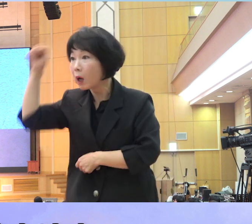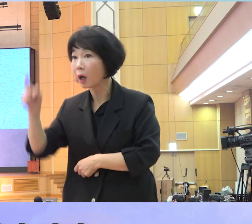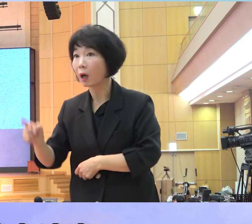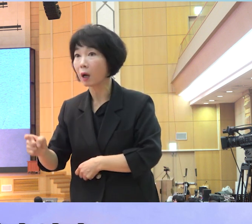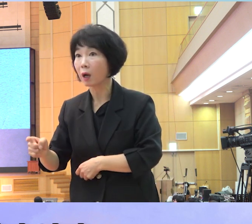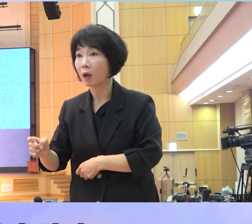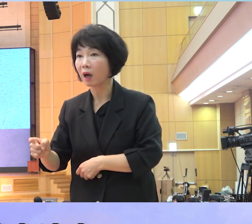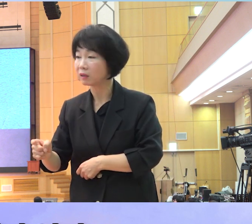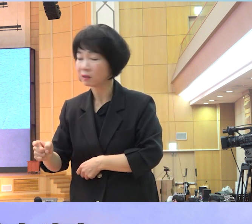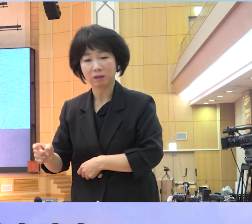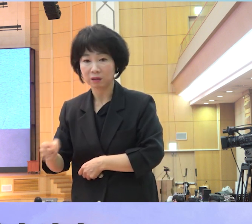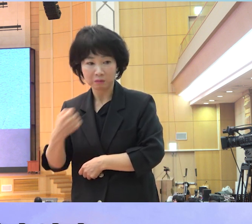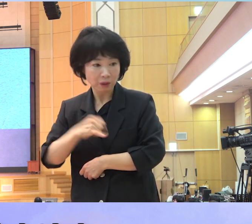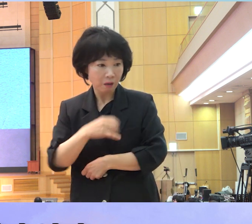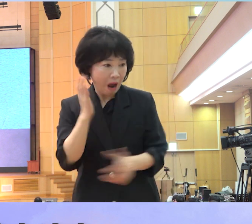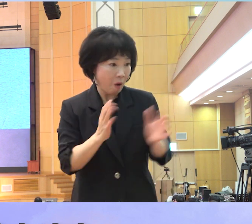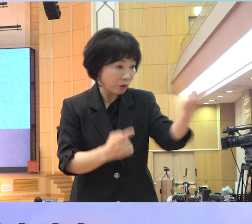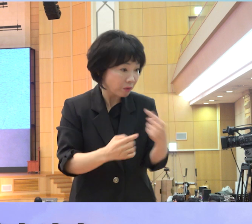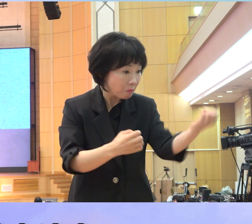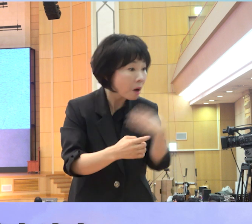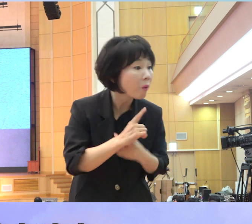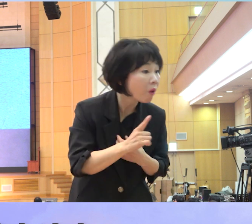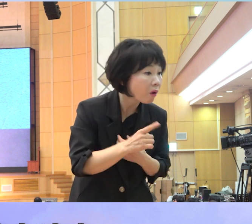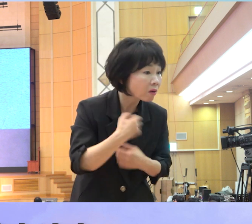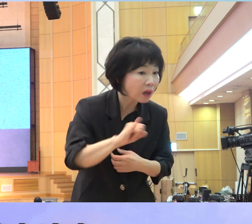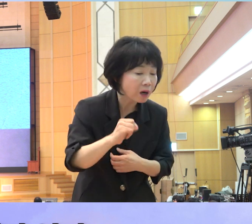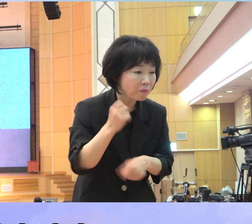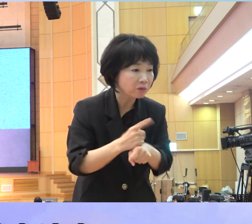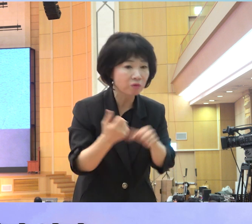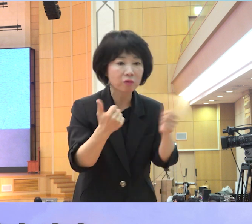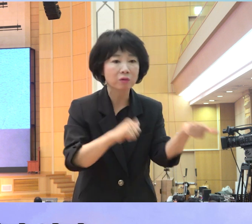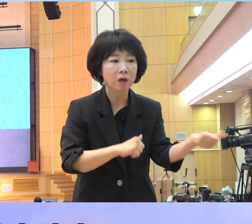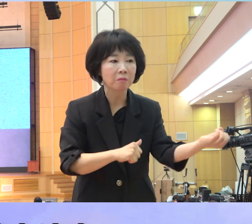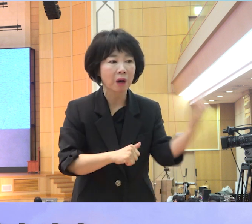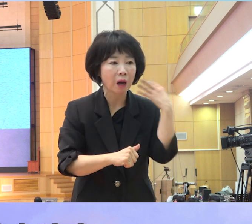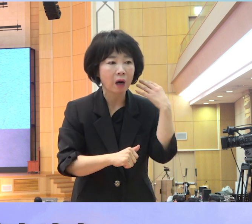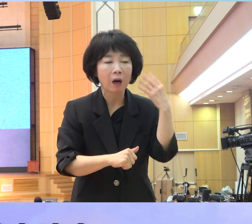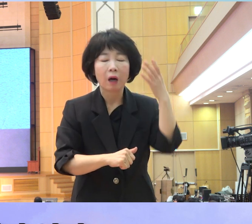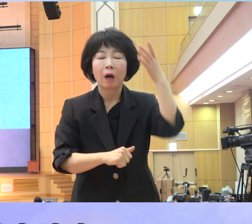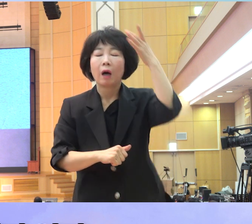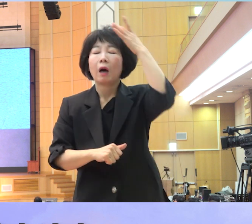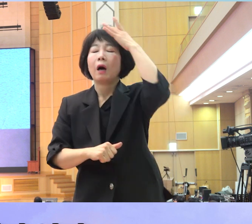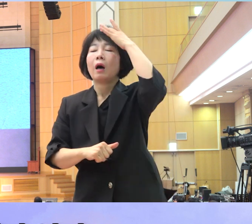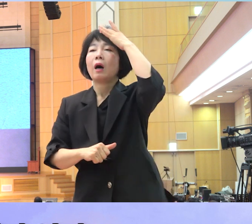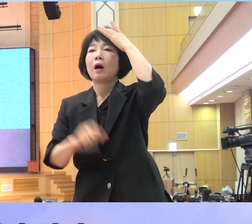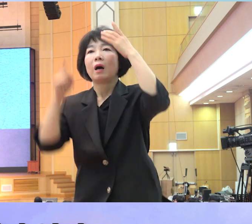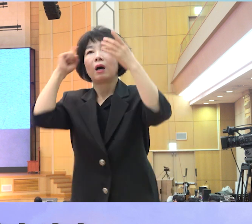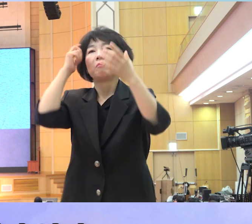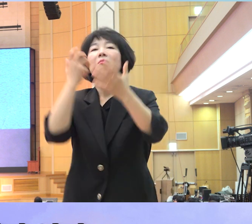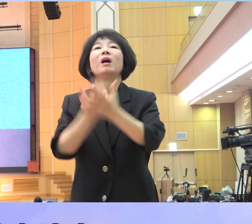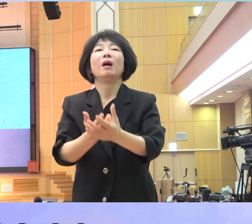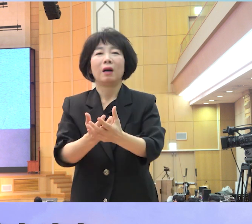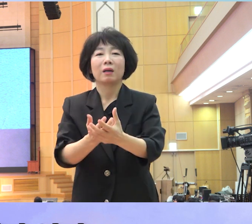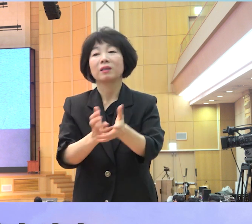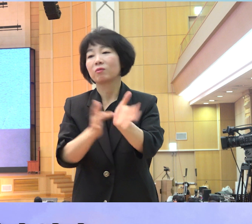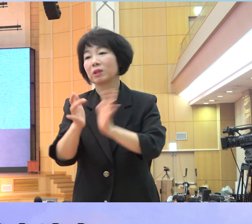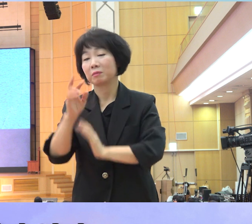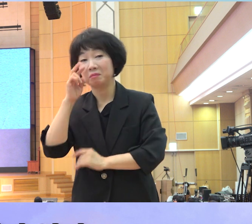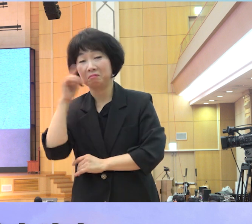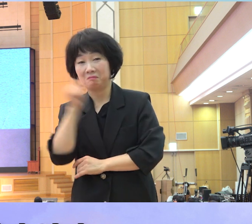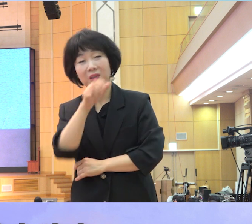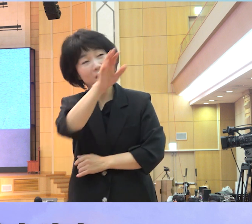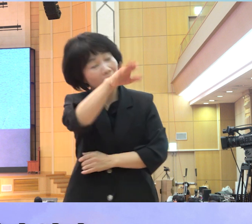예수님은 그걸 끝이라고 보지 않으시는 거예요. 그러면서 아까도 말씀드렸지만 두려워하지 말고 믿기만 하라.